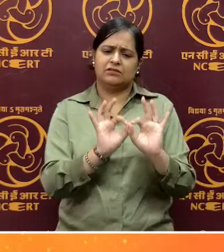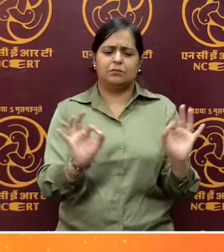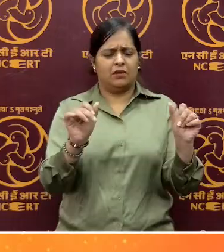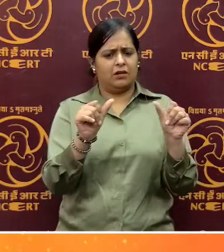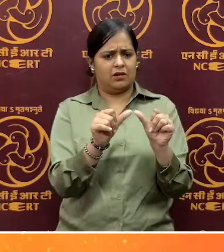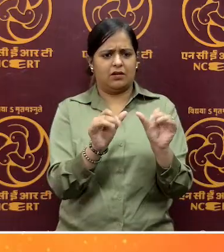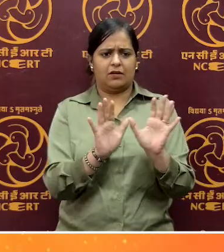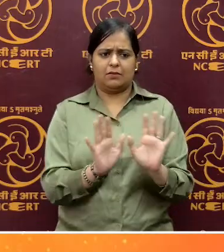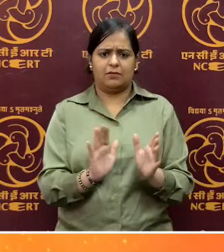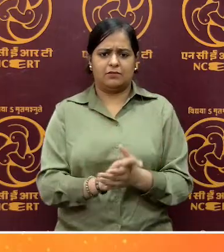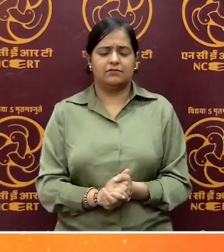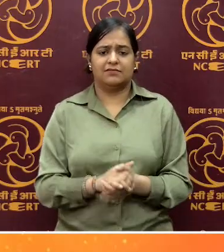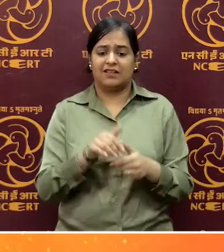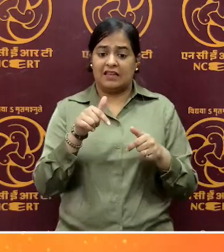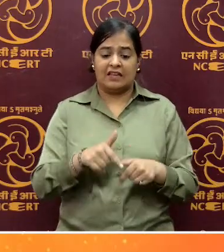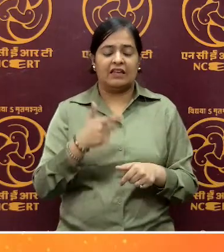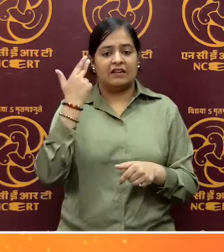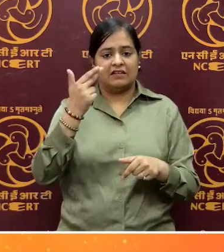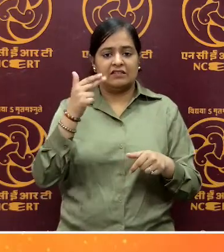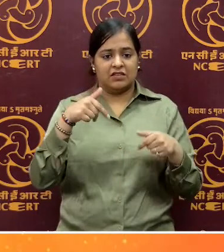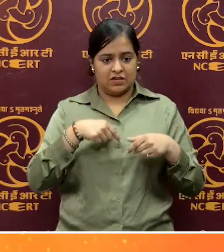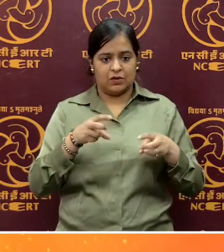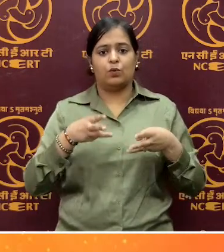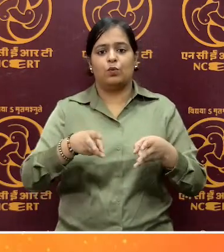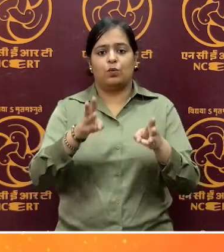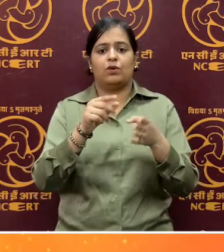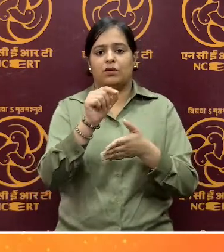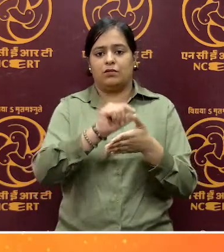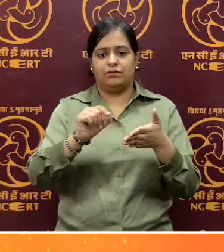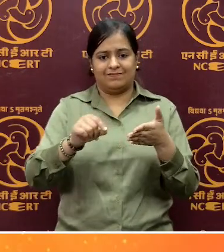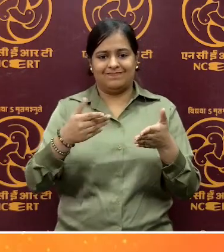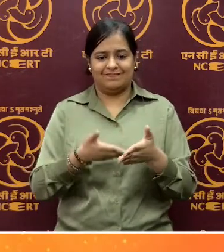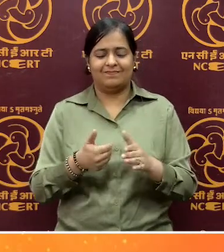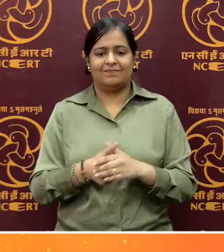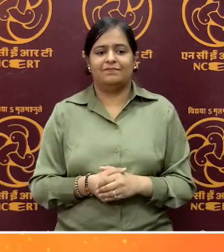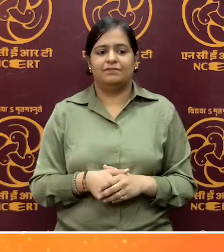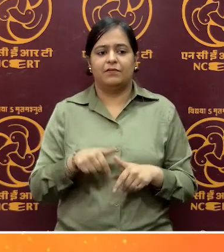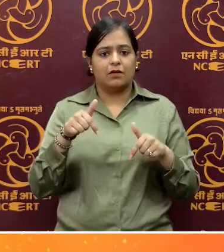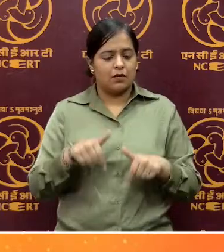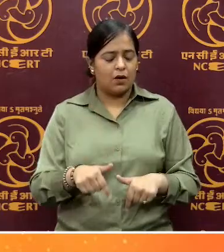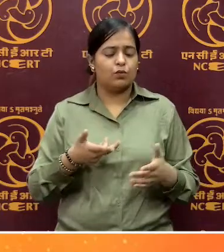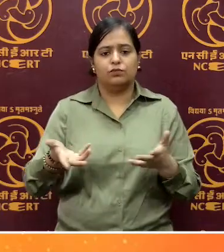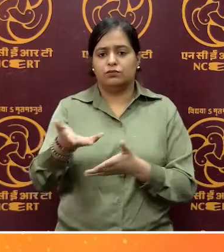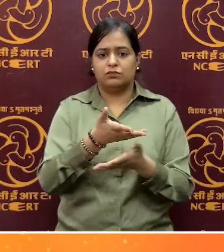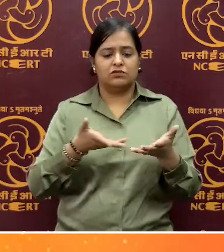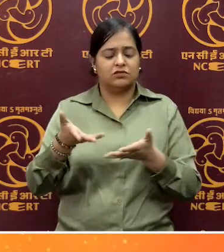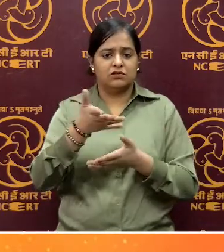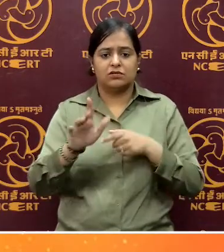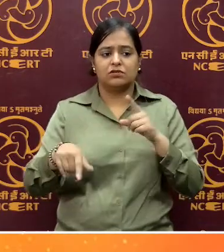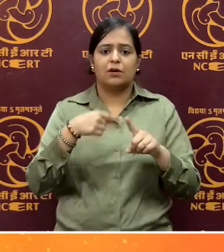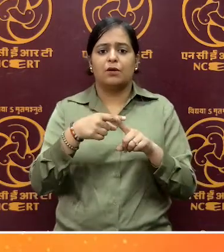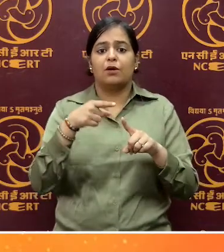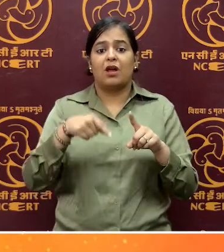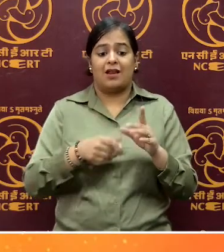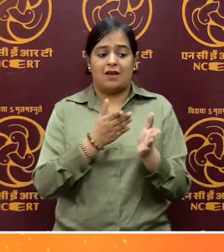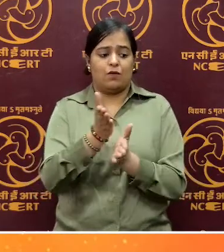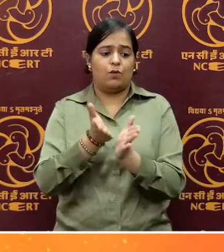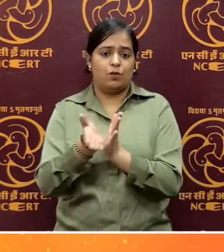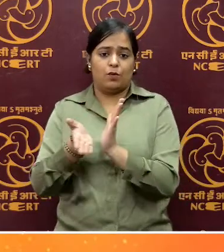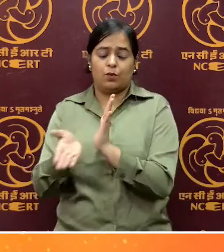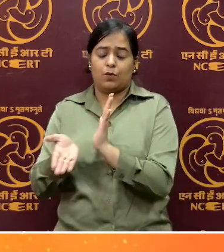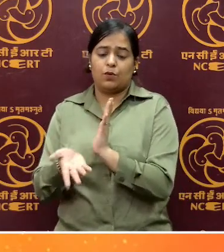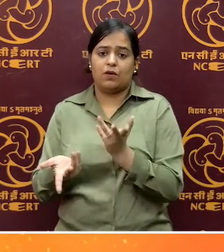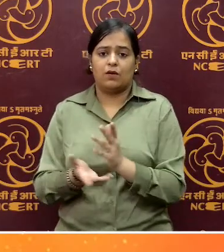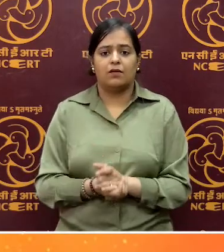all. ये है तरीका लिखने का है for magnitude. Fine. Now we need to discuss about types of vectors. How can